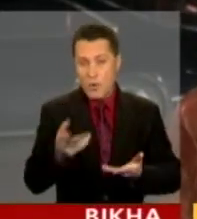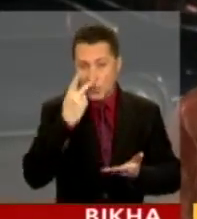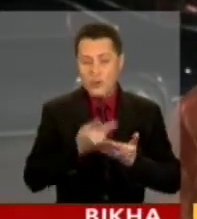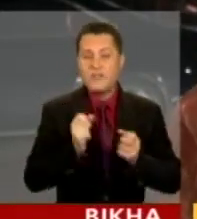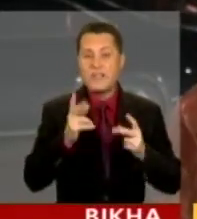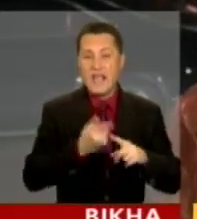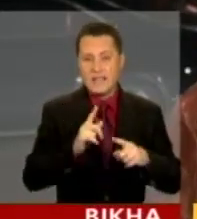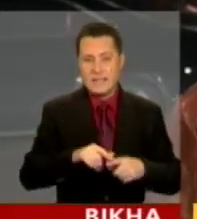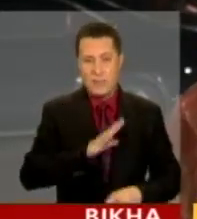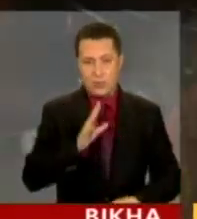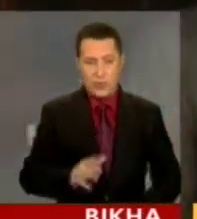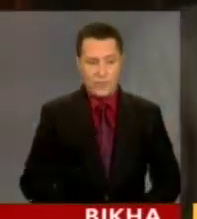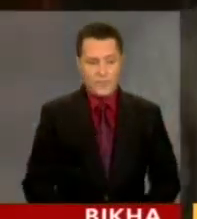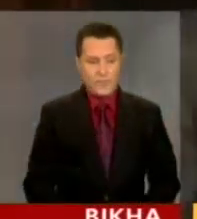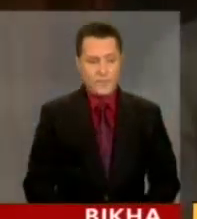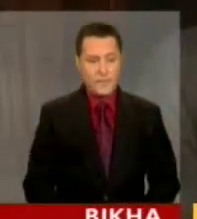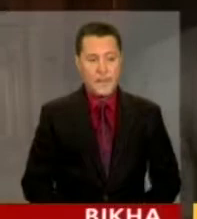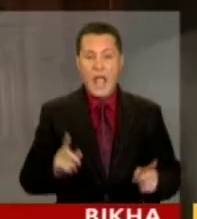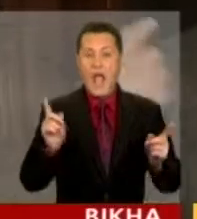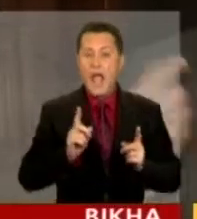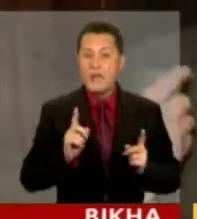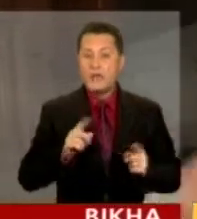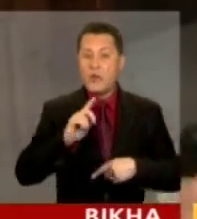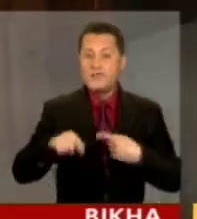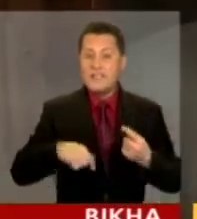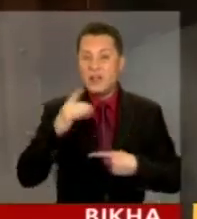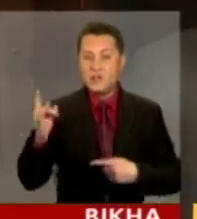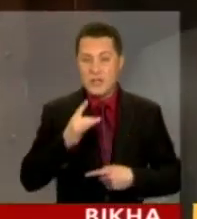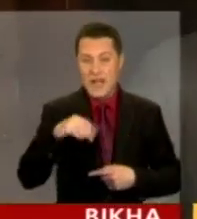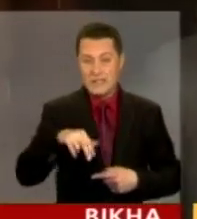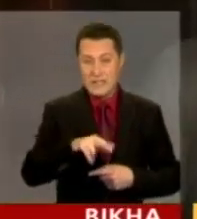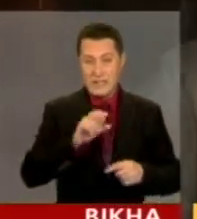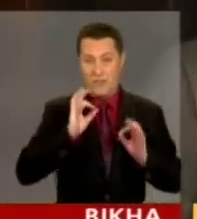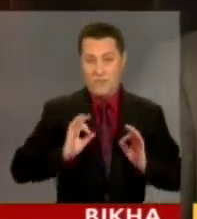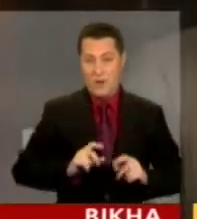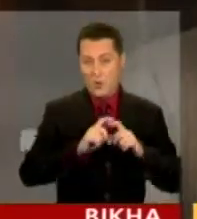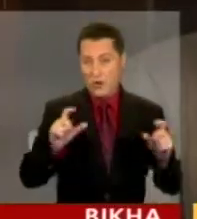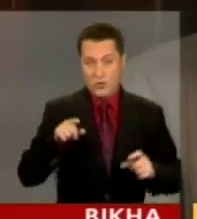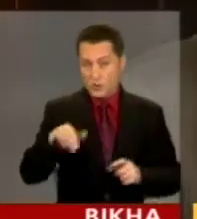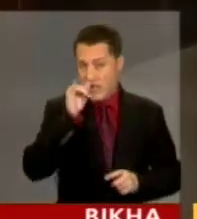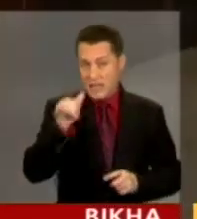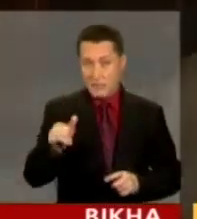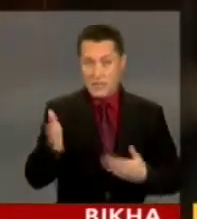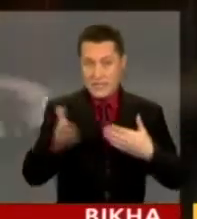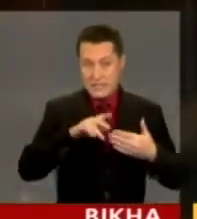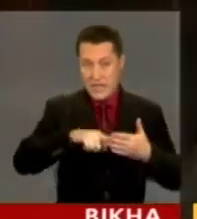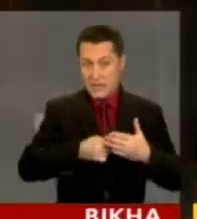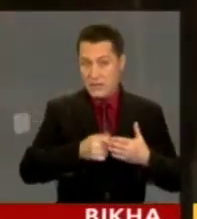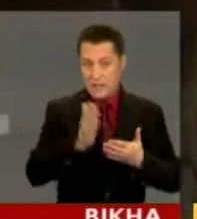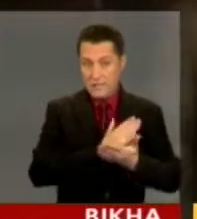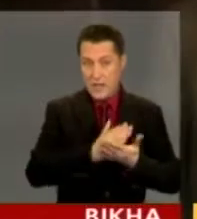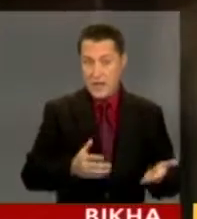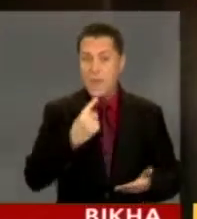як це було. Що слідує ще раз йти в прокуратуру, якщо сюди не пускають? А що, закрито взагалі? Ну, йдіть, попробуй.